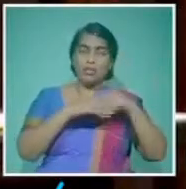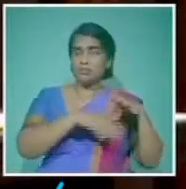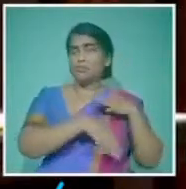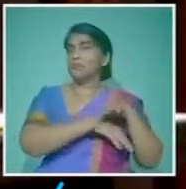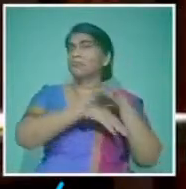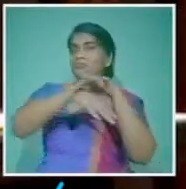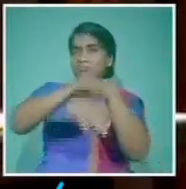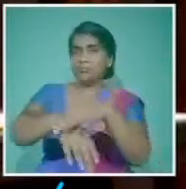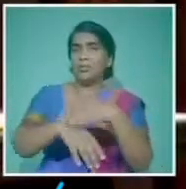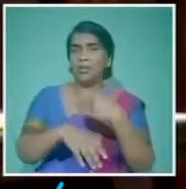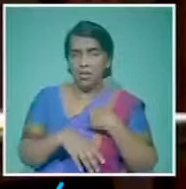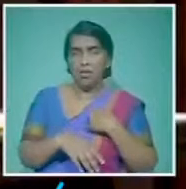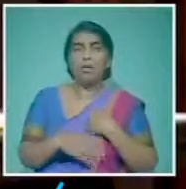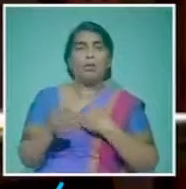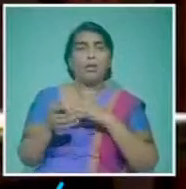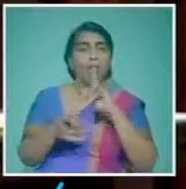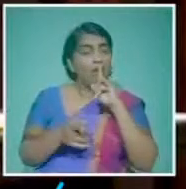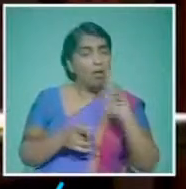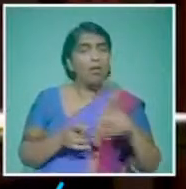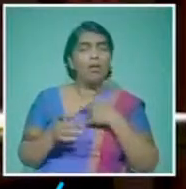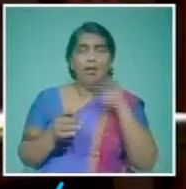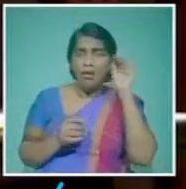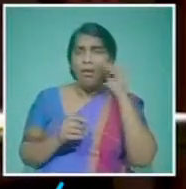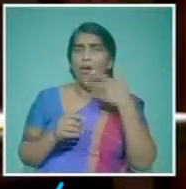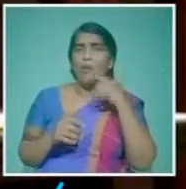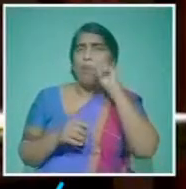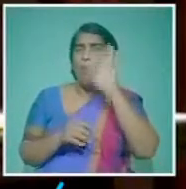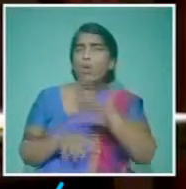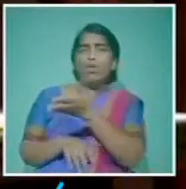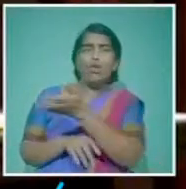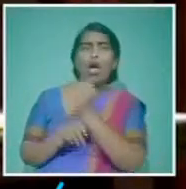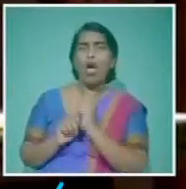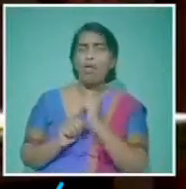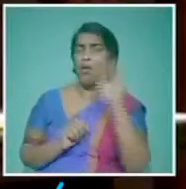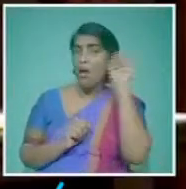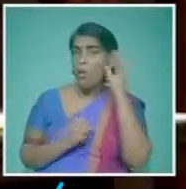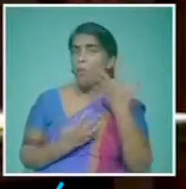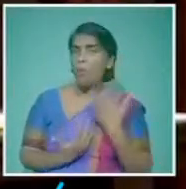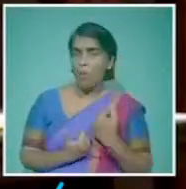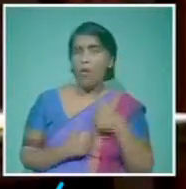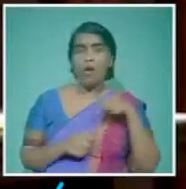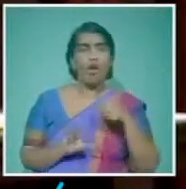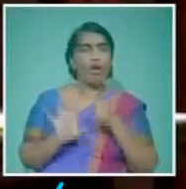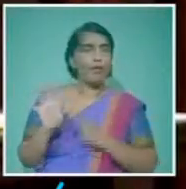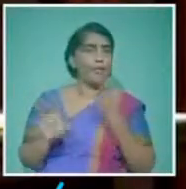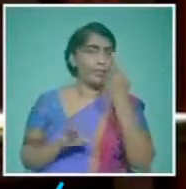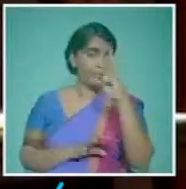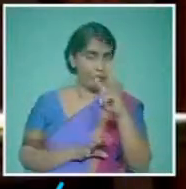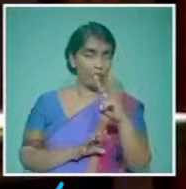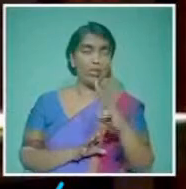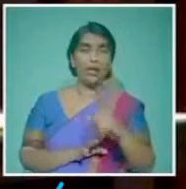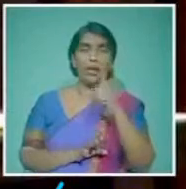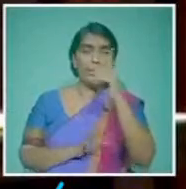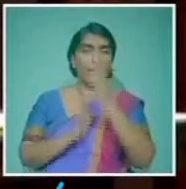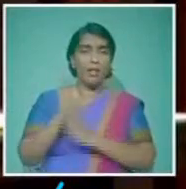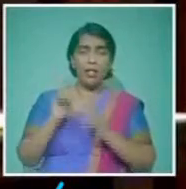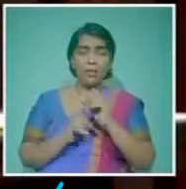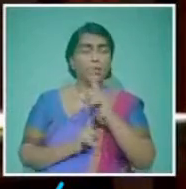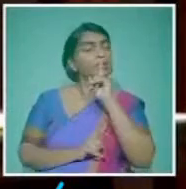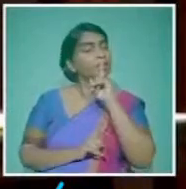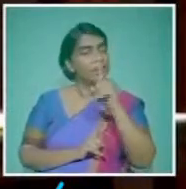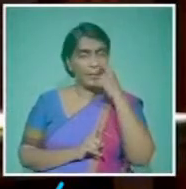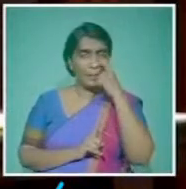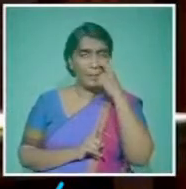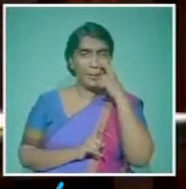Lavi. Eamada Sadar Naitya Tina Denegan Natamagi Putar Makodunegila. Adonar Dhatuna Gila. Eka Mantri can pull on a Nagit